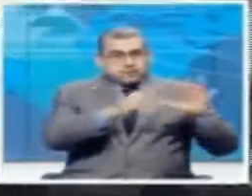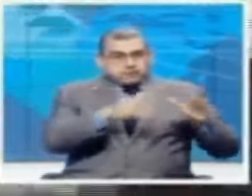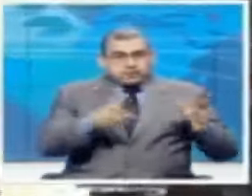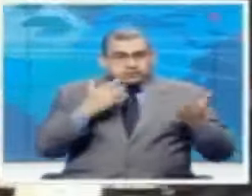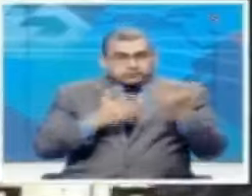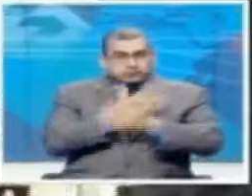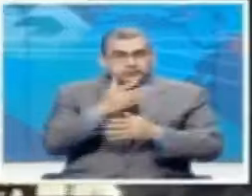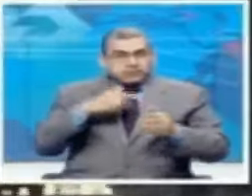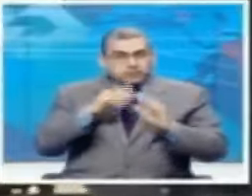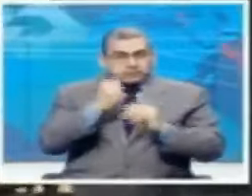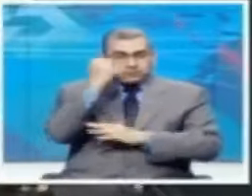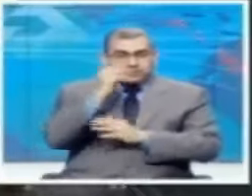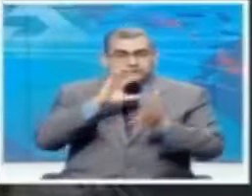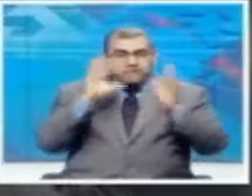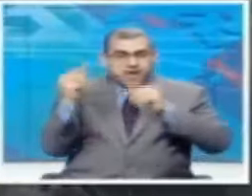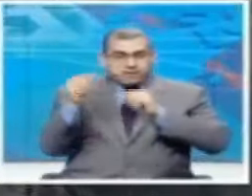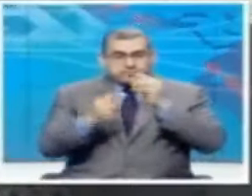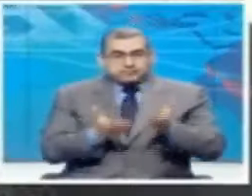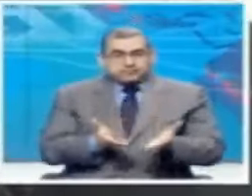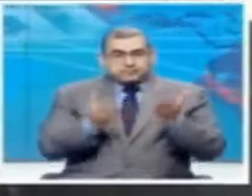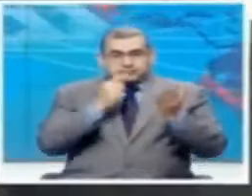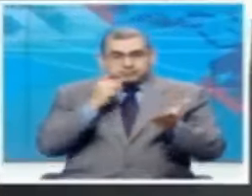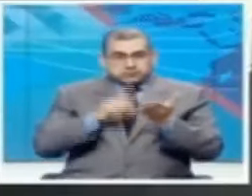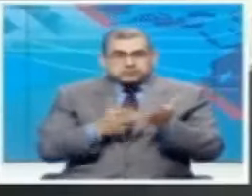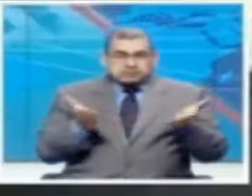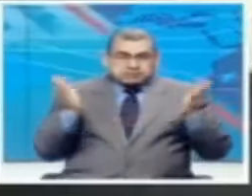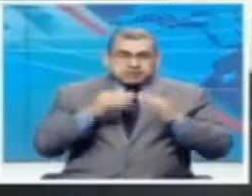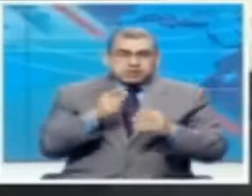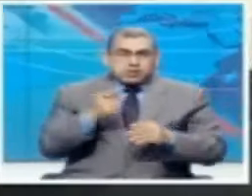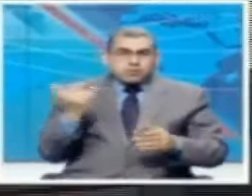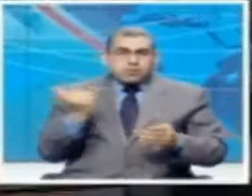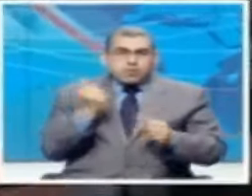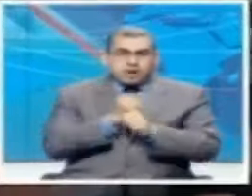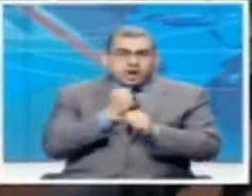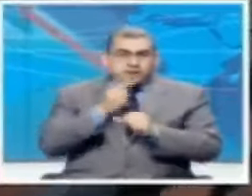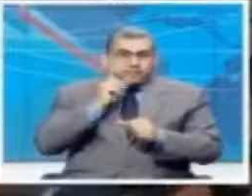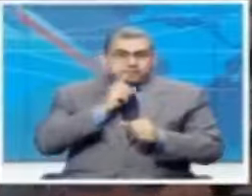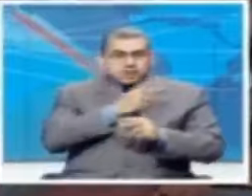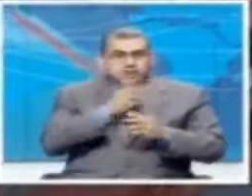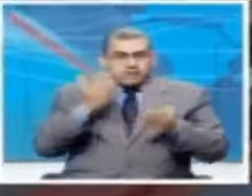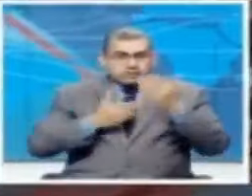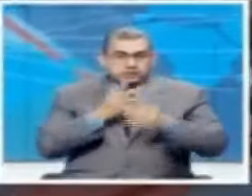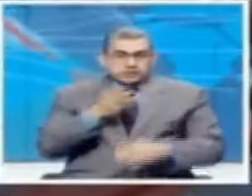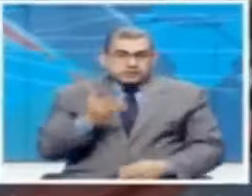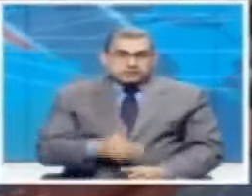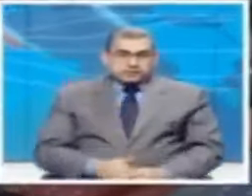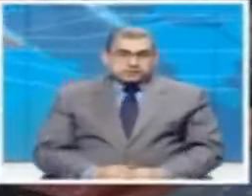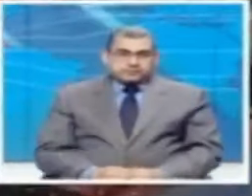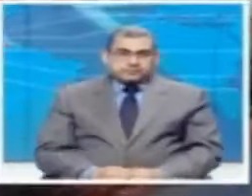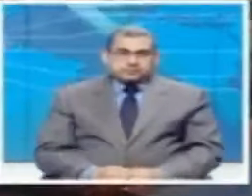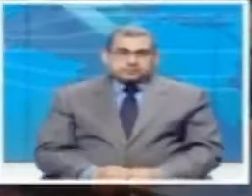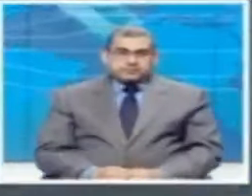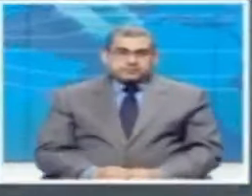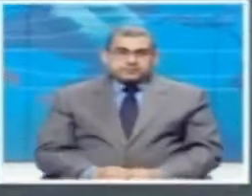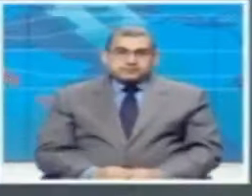من مكانتها على المستوى العالمي ويضاعف من اهميه موانئها المختلفه